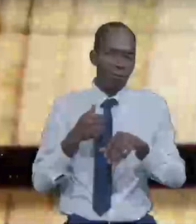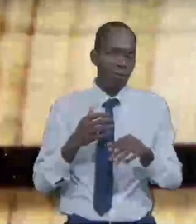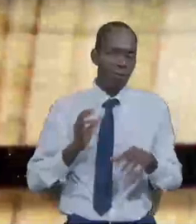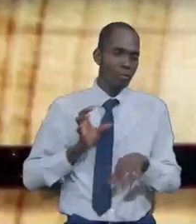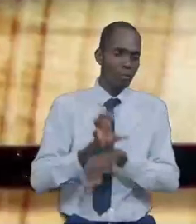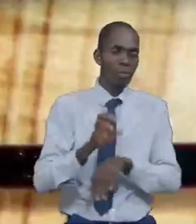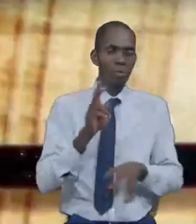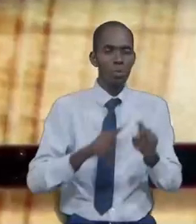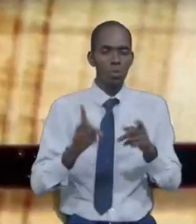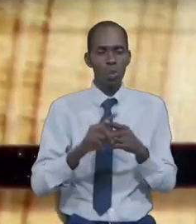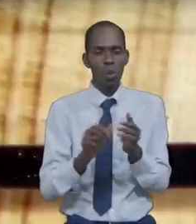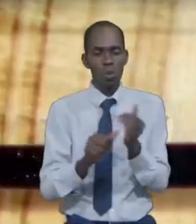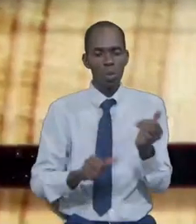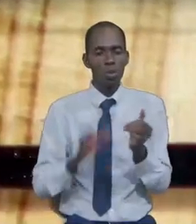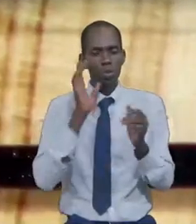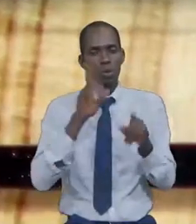forcé des gens à blasphémer,